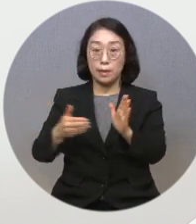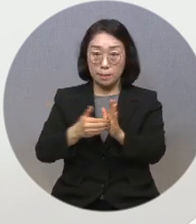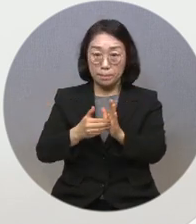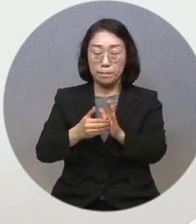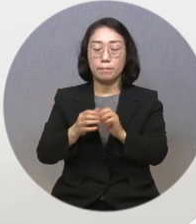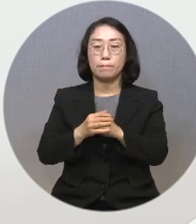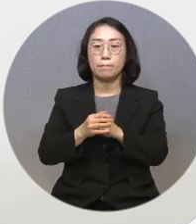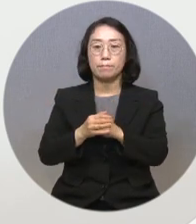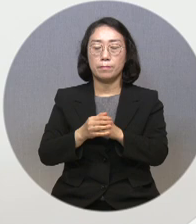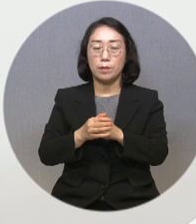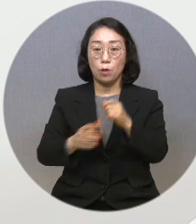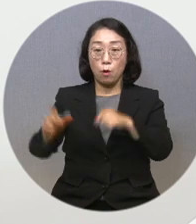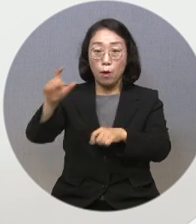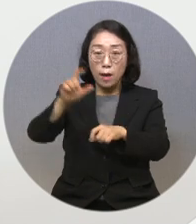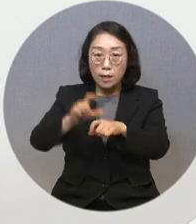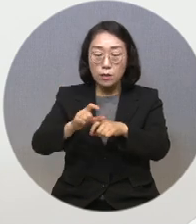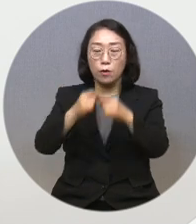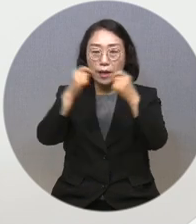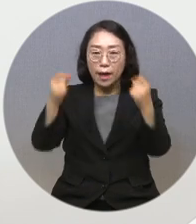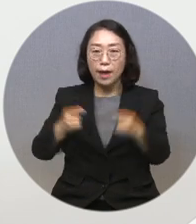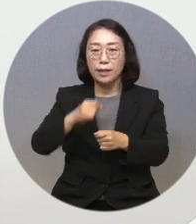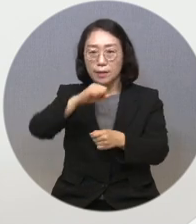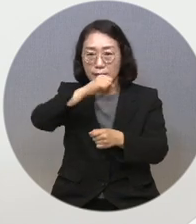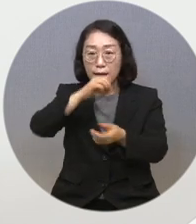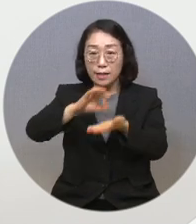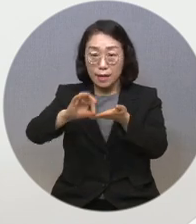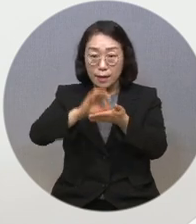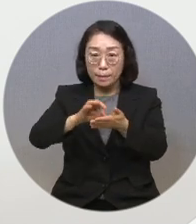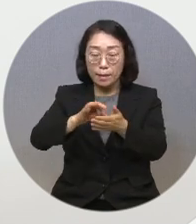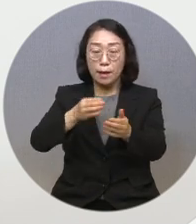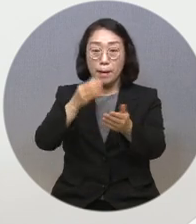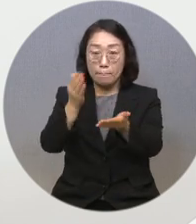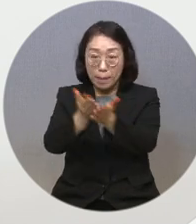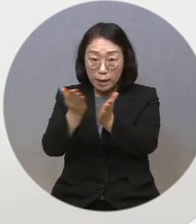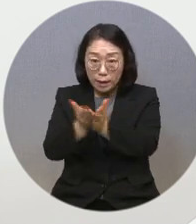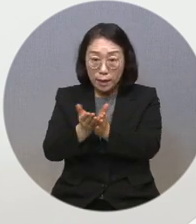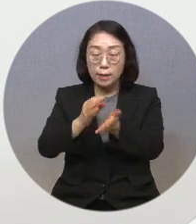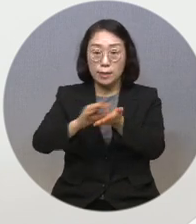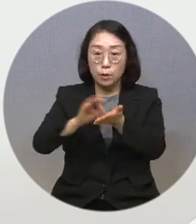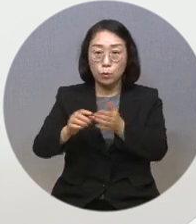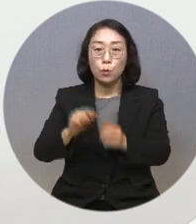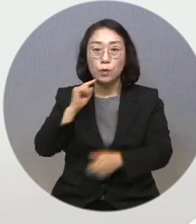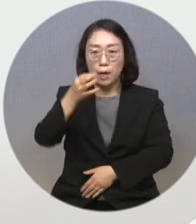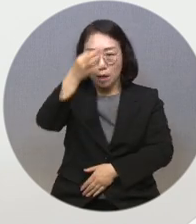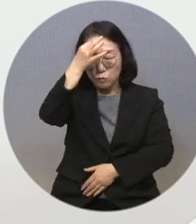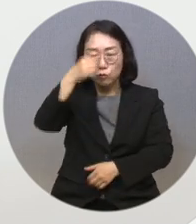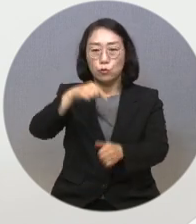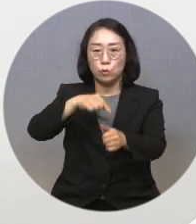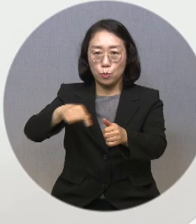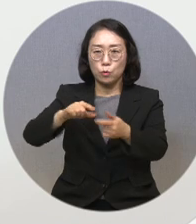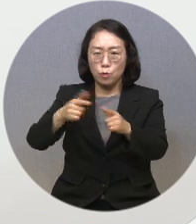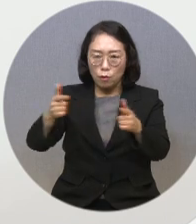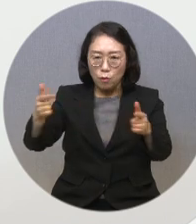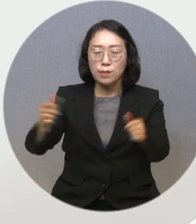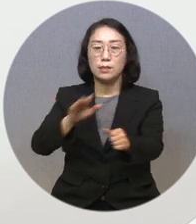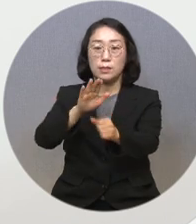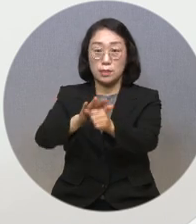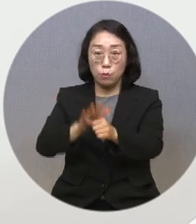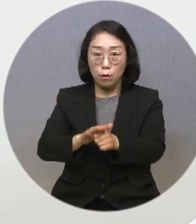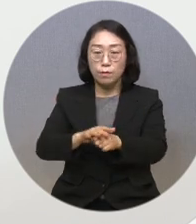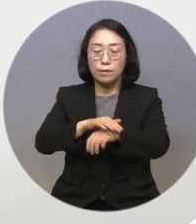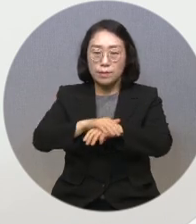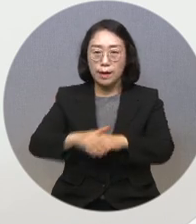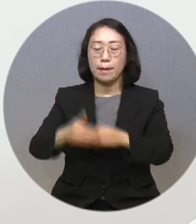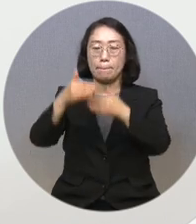들었습니다 아울러 개인 예산제도 도입 장애인 고용 기회 확대 예술 교육 및 창작활동 지원 강화 등도 차질